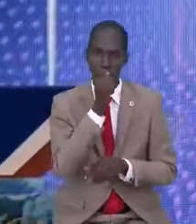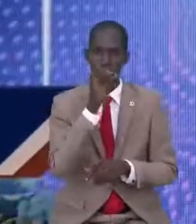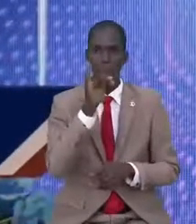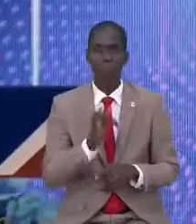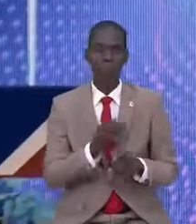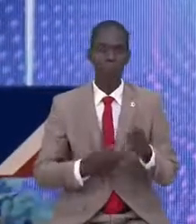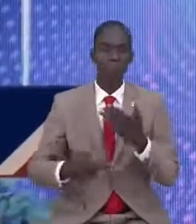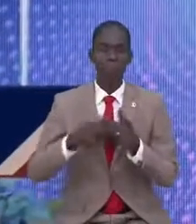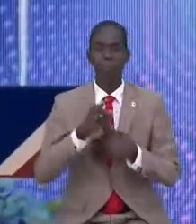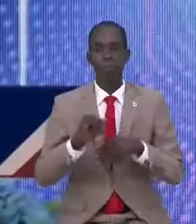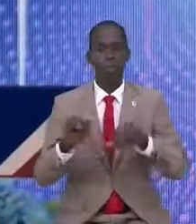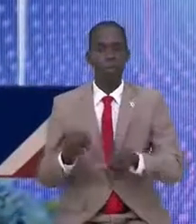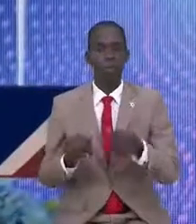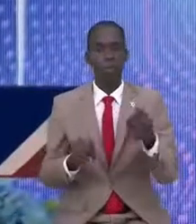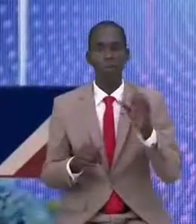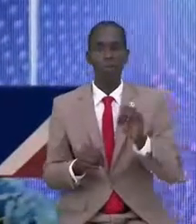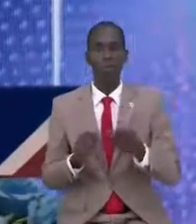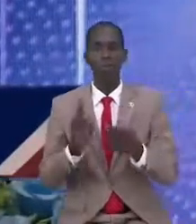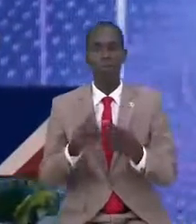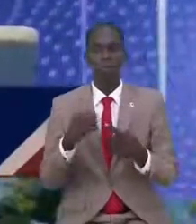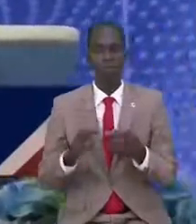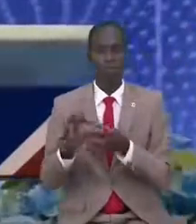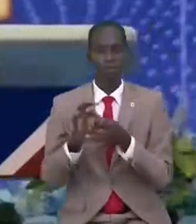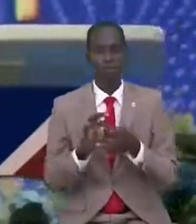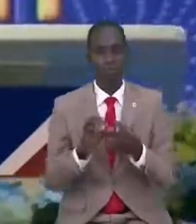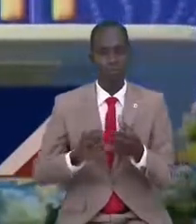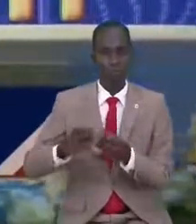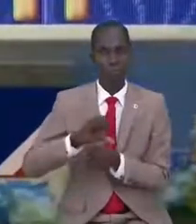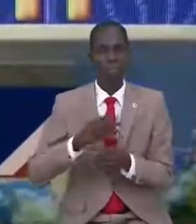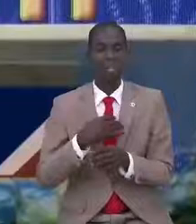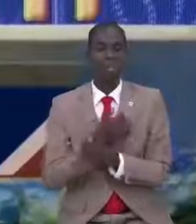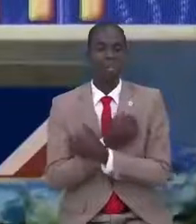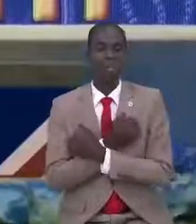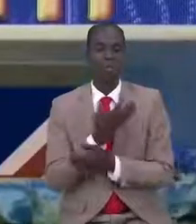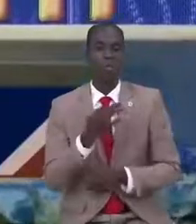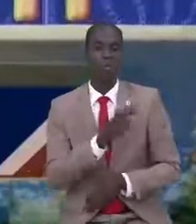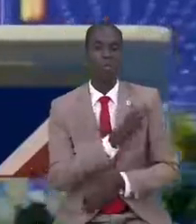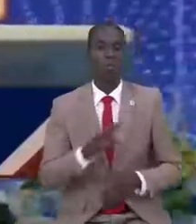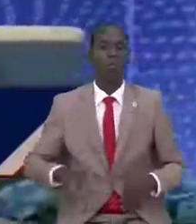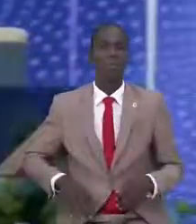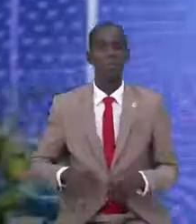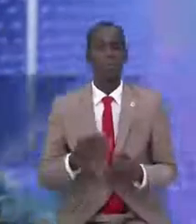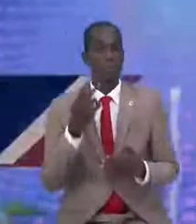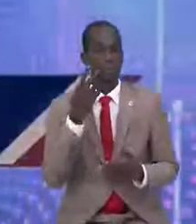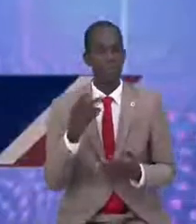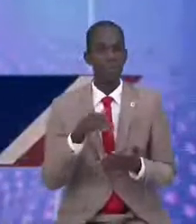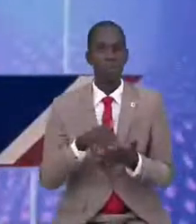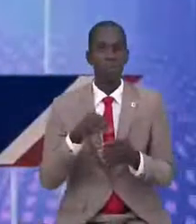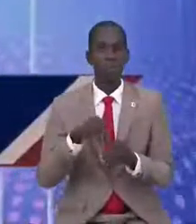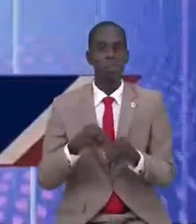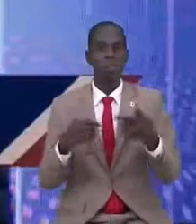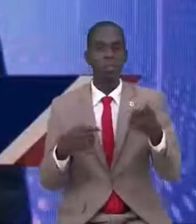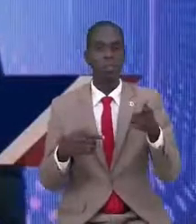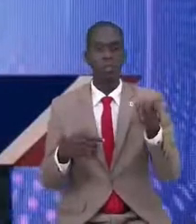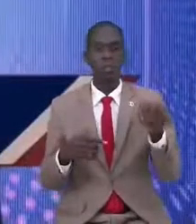Restaurer patiemment les autres à la communion et à l'amour de Christ. Une fois encore, nous lisons